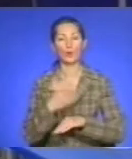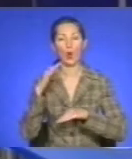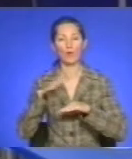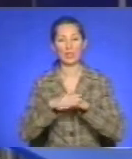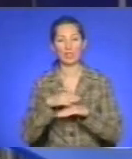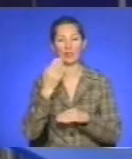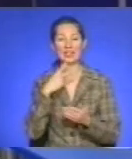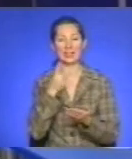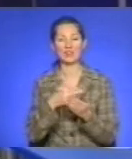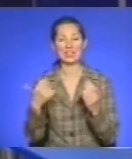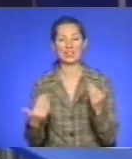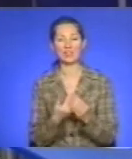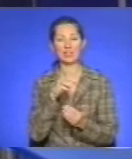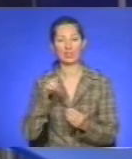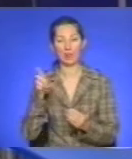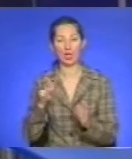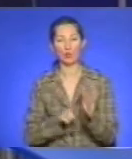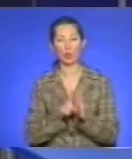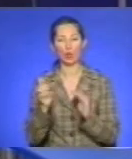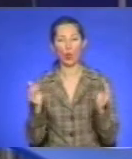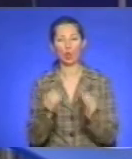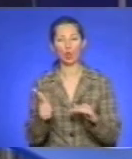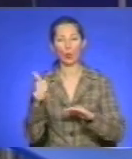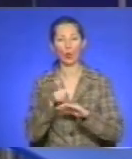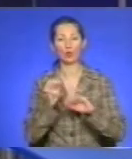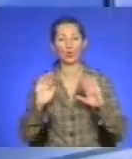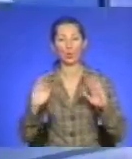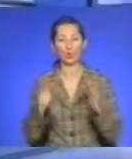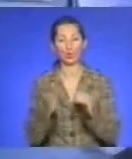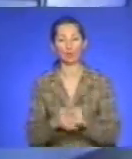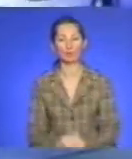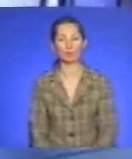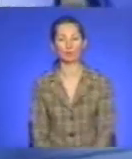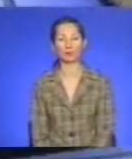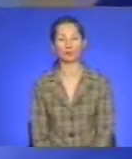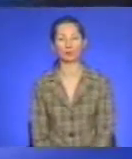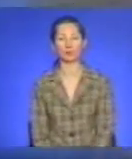вечора ви дивитесь «Вісті ТТБ». Спочатку коротко про головні події.